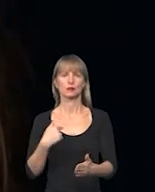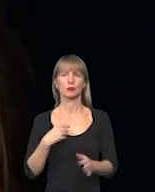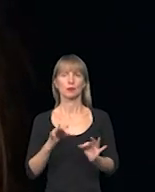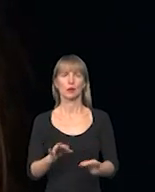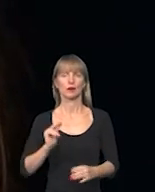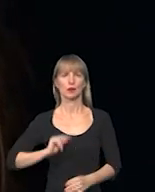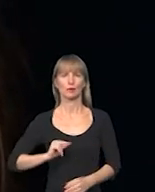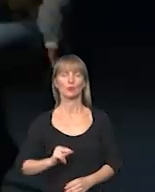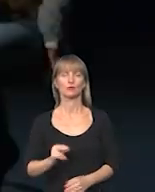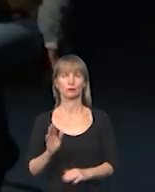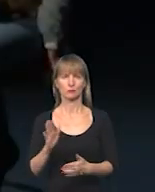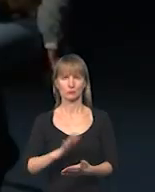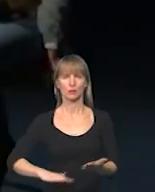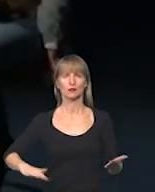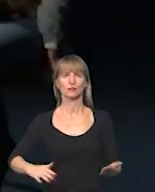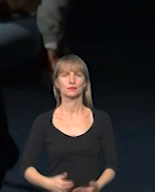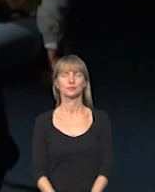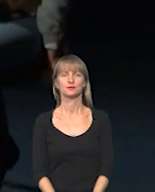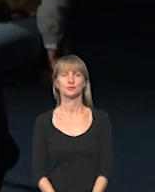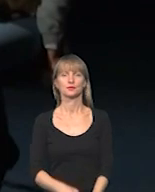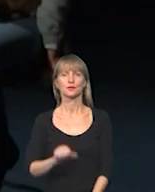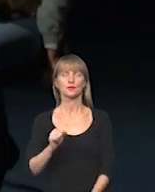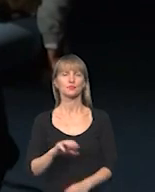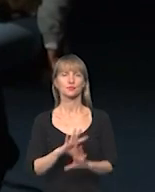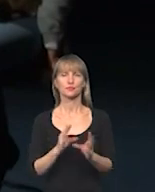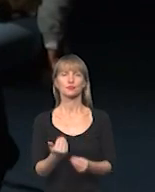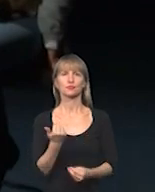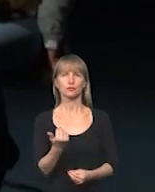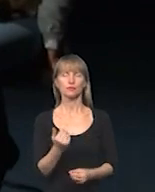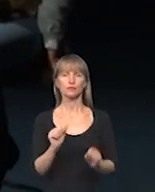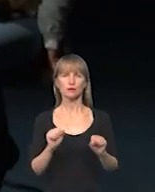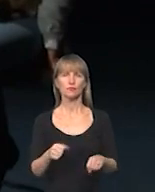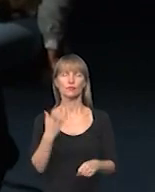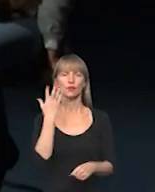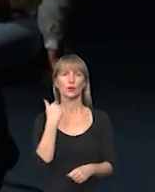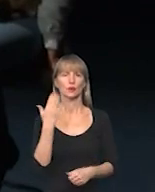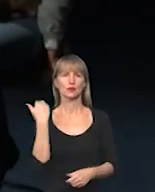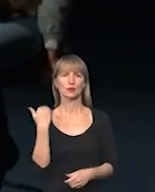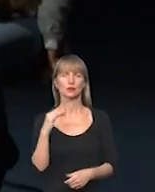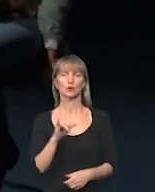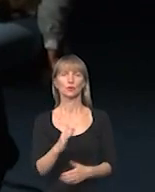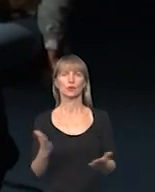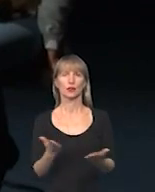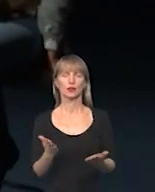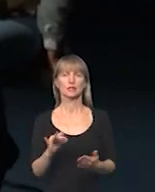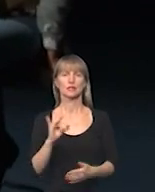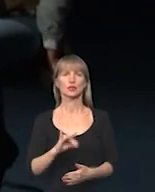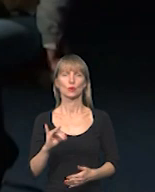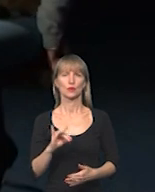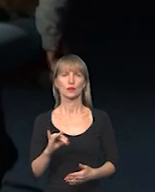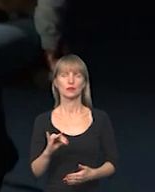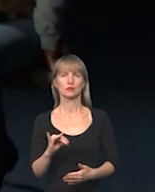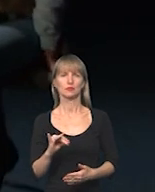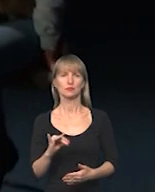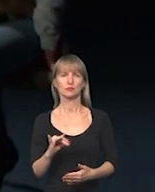роботу. Добре. Але взагалі вам доводилося колись у якісь історії такі